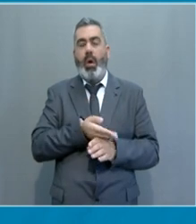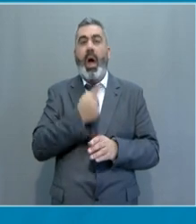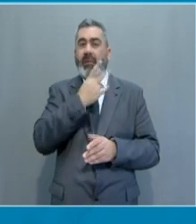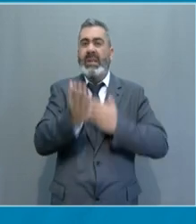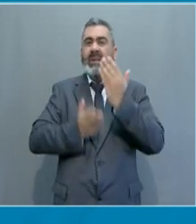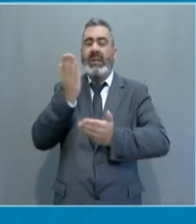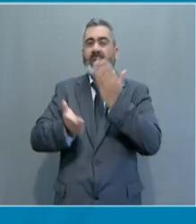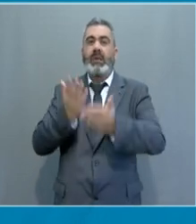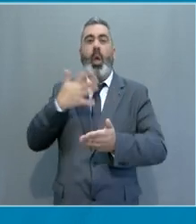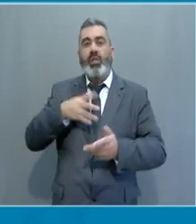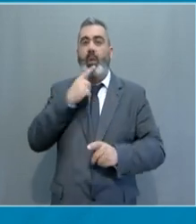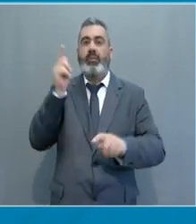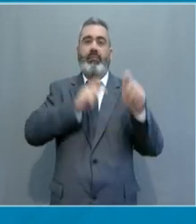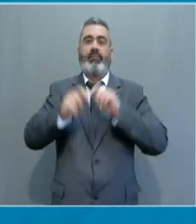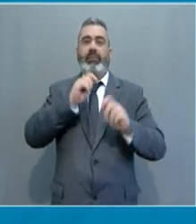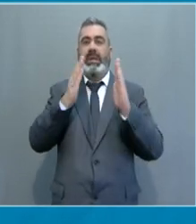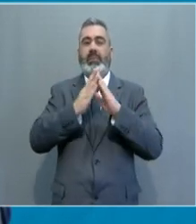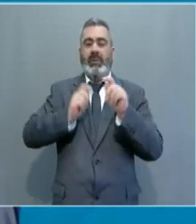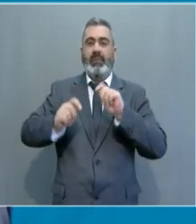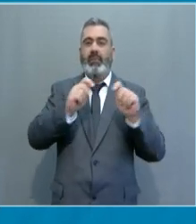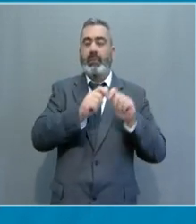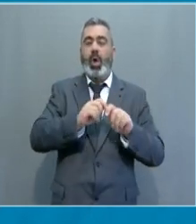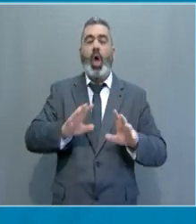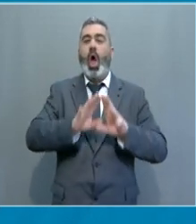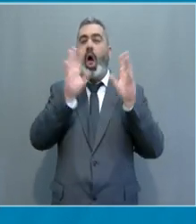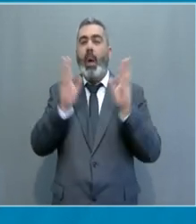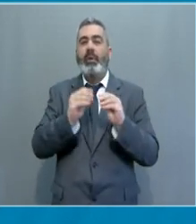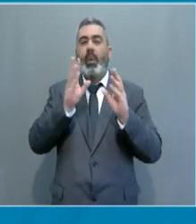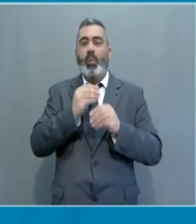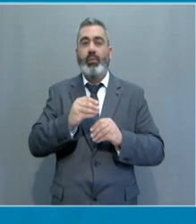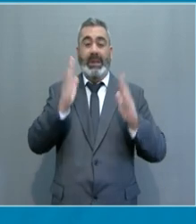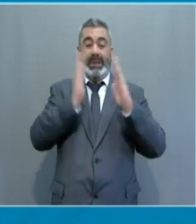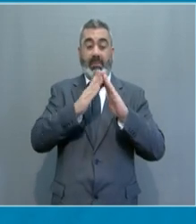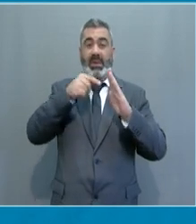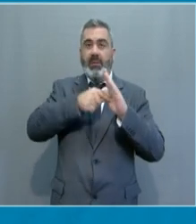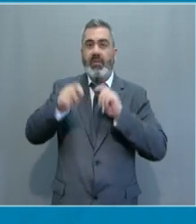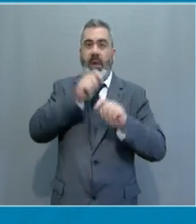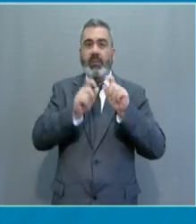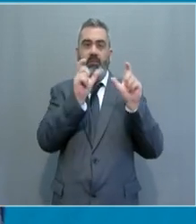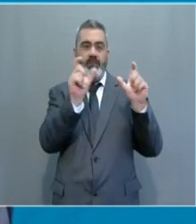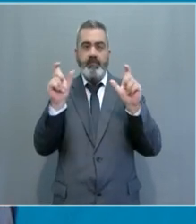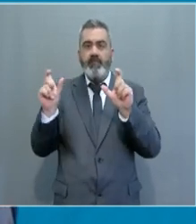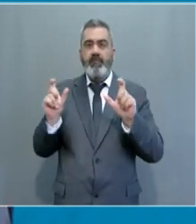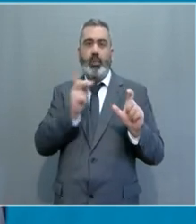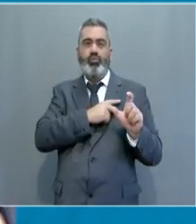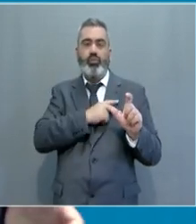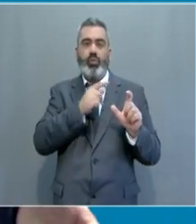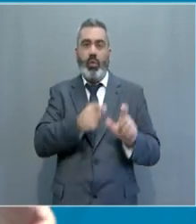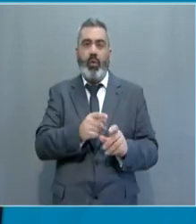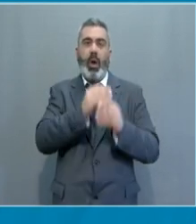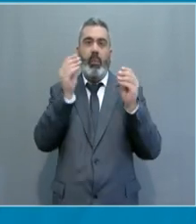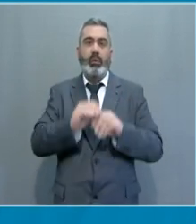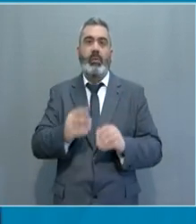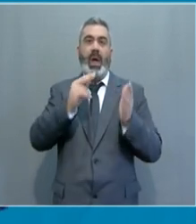ένταξης στο πρόγραμμα Εξοικονομώ. Συνολικά, οι εργασίες ενεργειακής αναβάθμισης των κατοικιών, που φυσικά αυτό έχει σαν συνέπεια